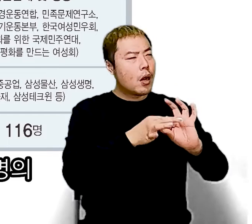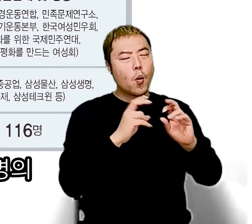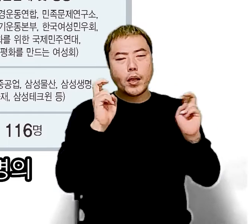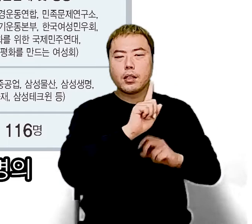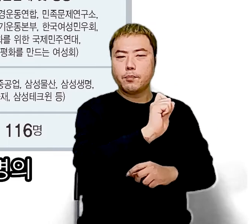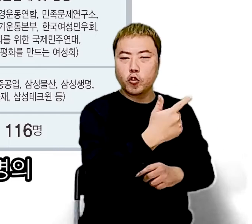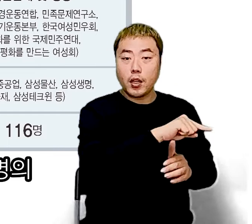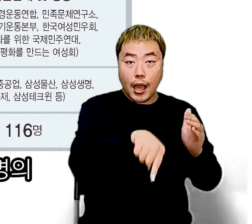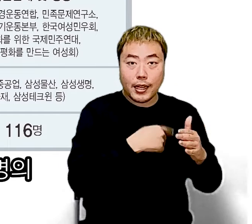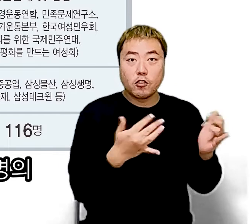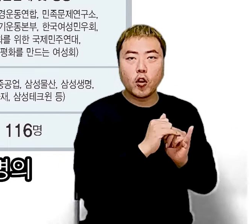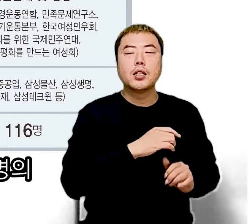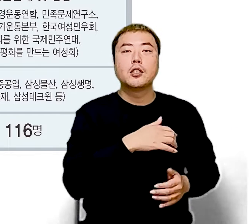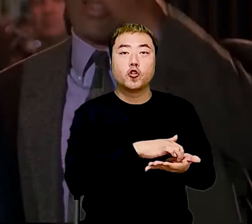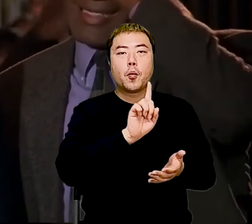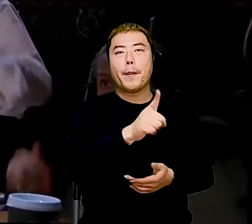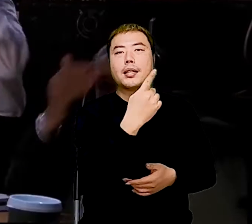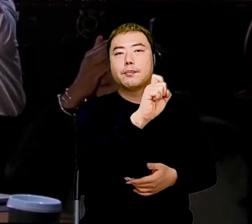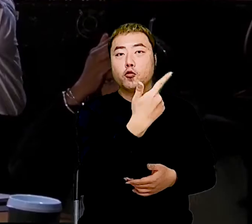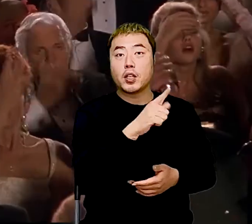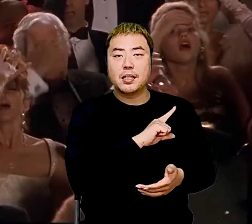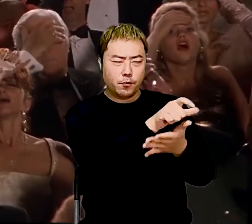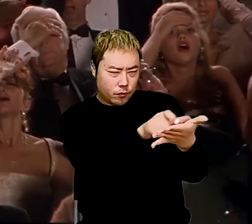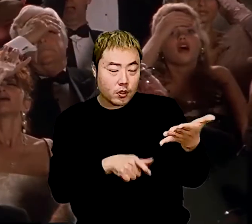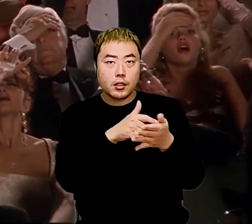임직원 116명의 명단이 있었습니다.